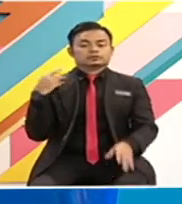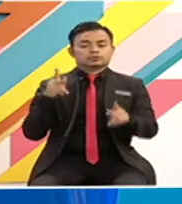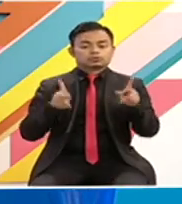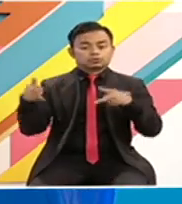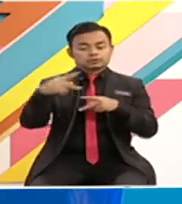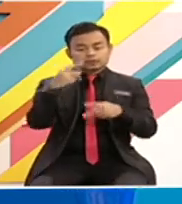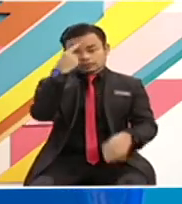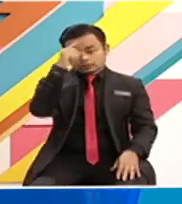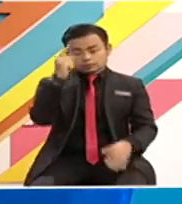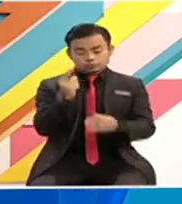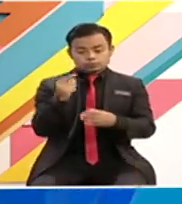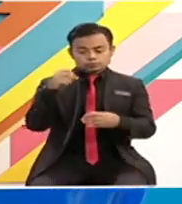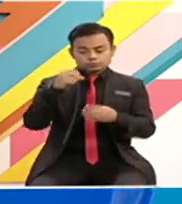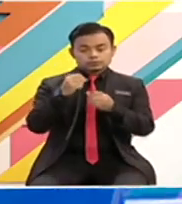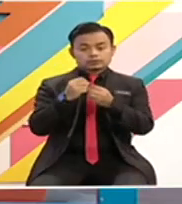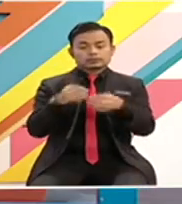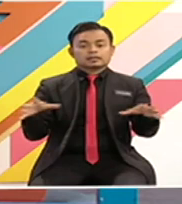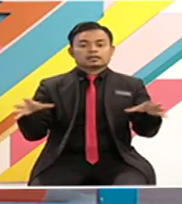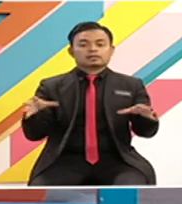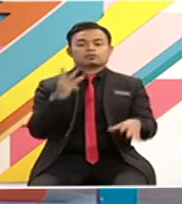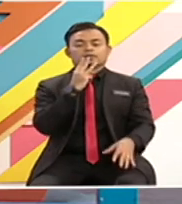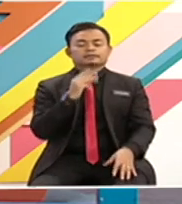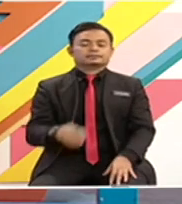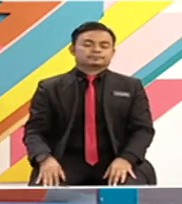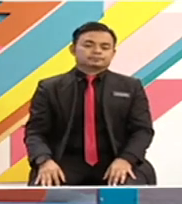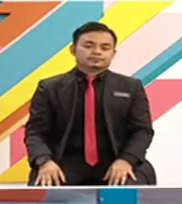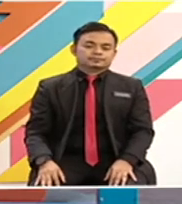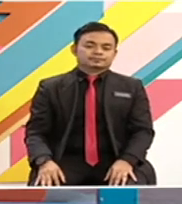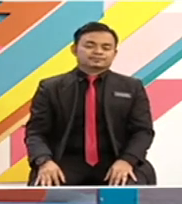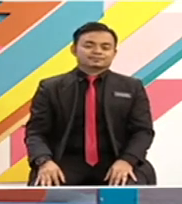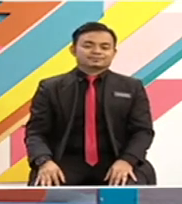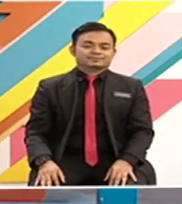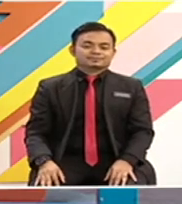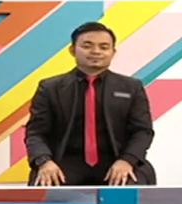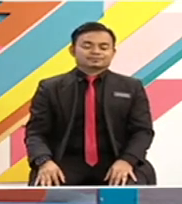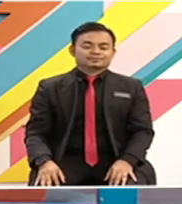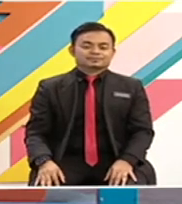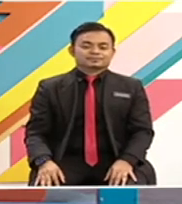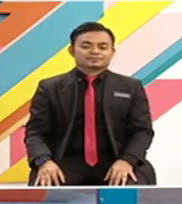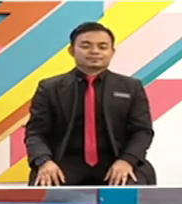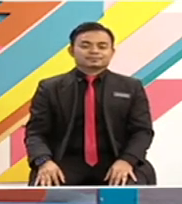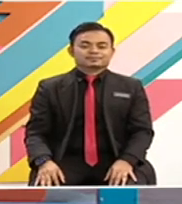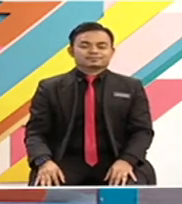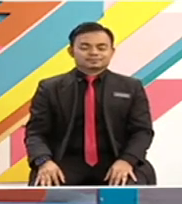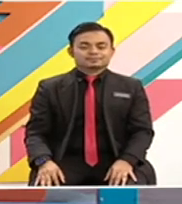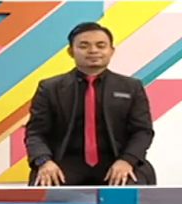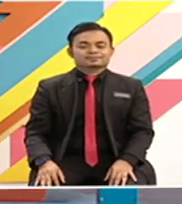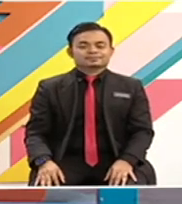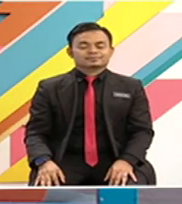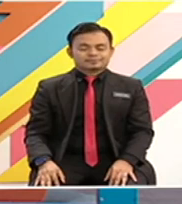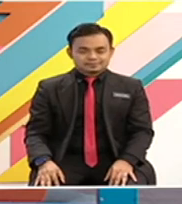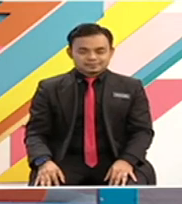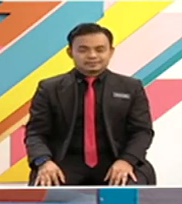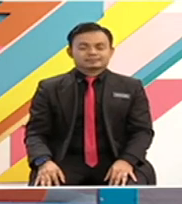warna yang berlebih itu nantinya jatuh Oke selesai Ingatkan apelah tadi yang kotak mesin aboutherid sekaligus punya